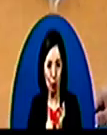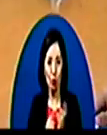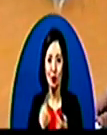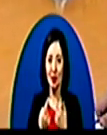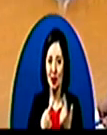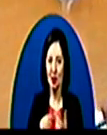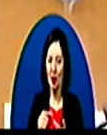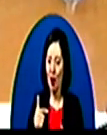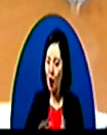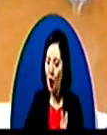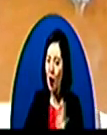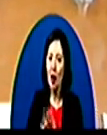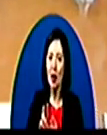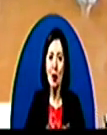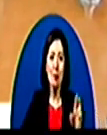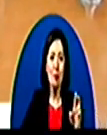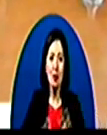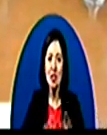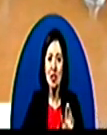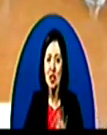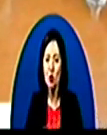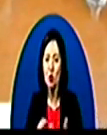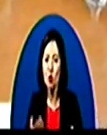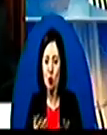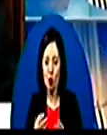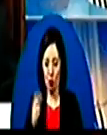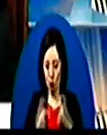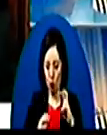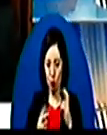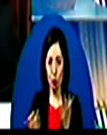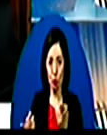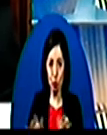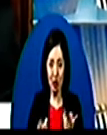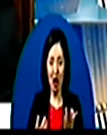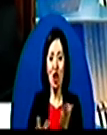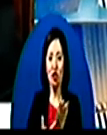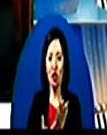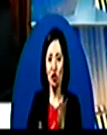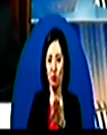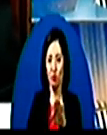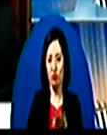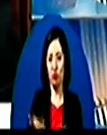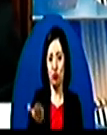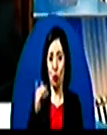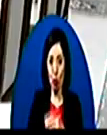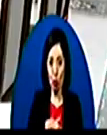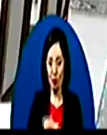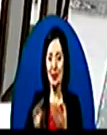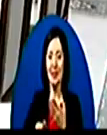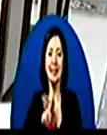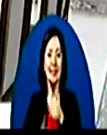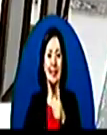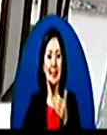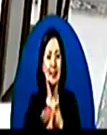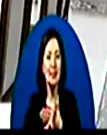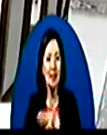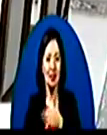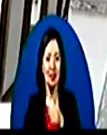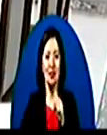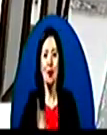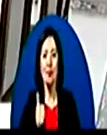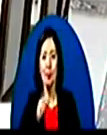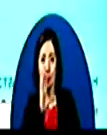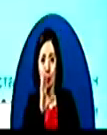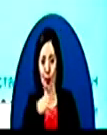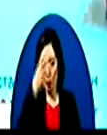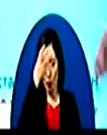Гарааны бизнес эрхлэгчдийн хувьд үйлдвэрлэл үйлчилгээнд технологийн дэвшлийг нэвтрүүлж эхэлсэн. Цаашид амжилттай ахиулахад төр хувийн